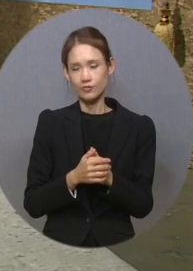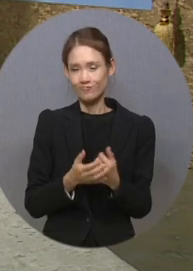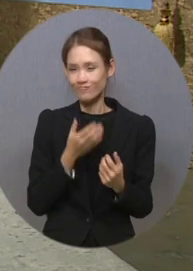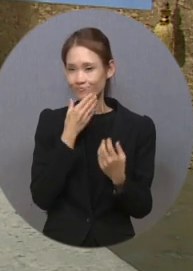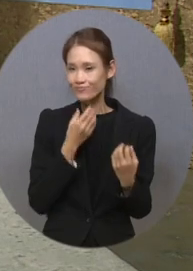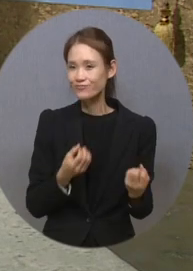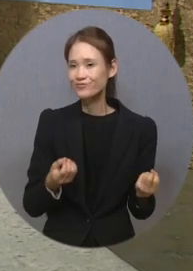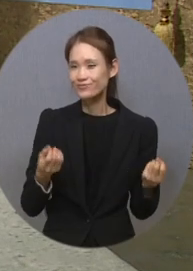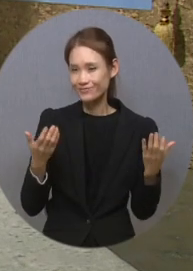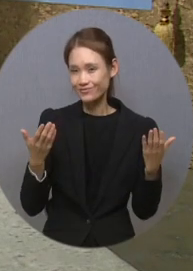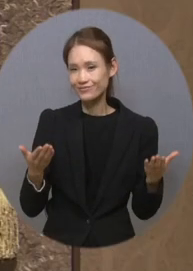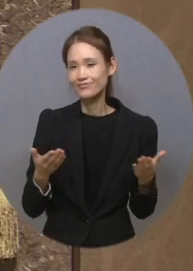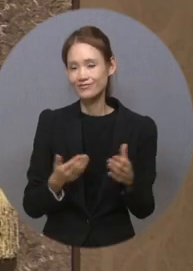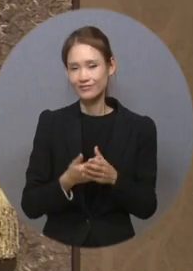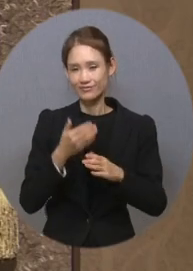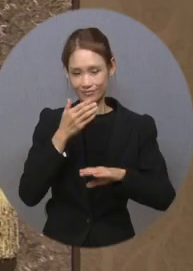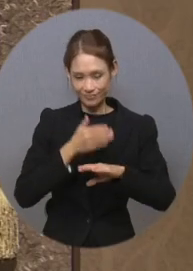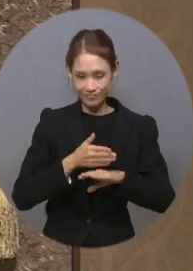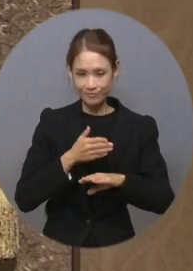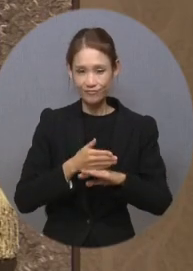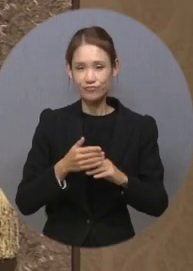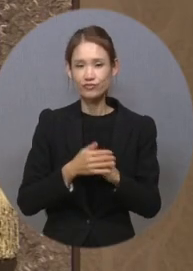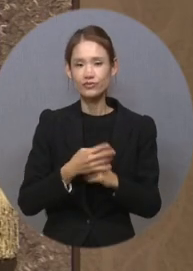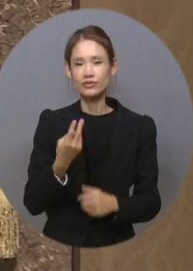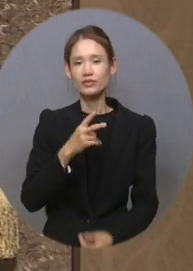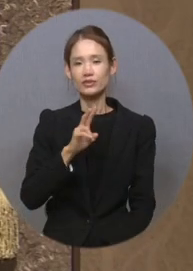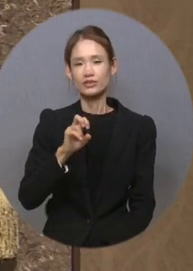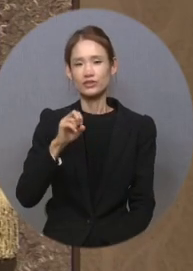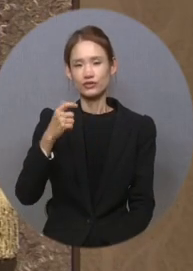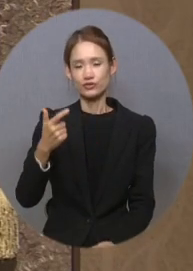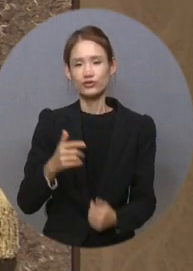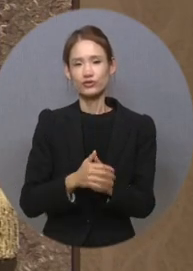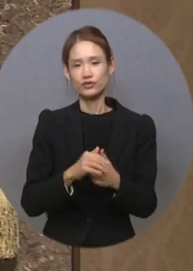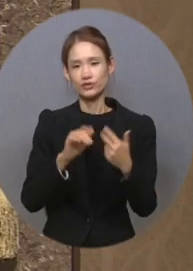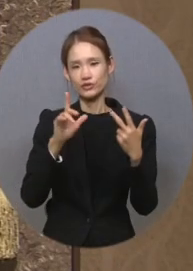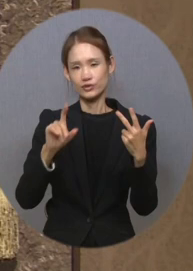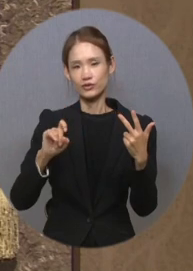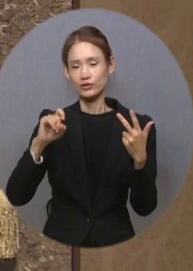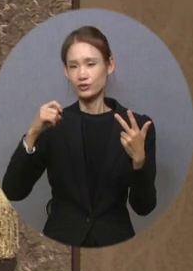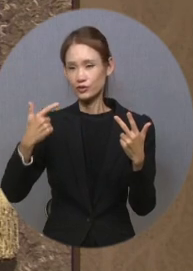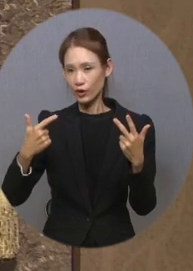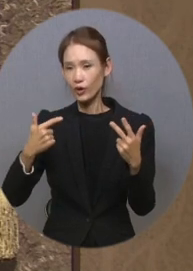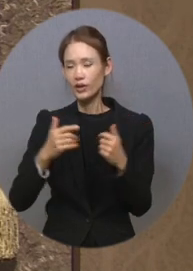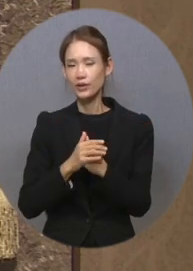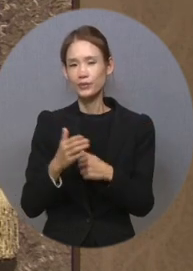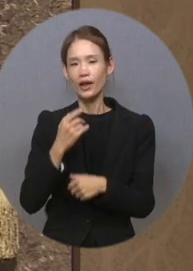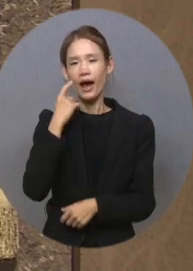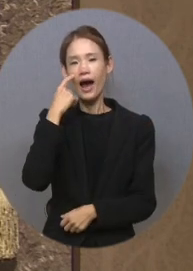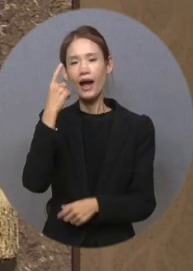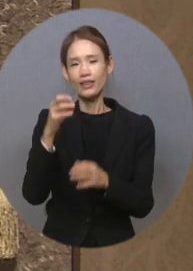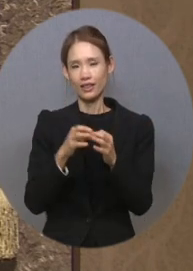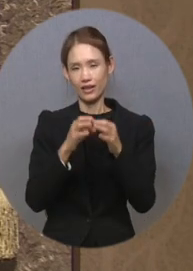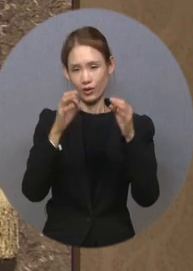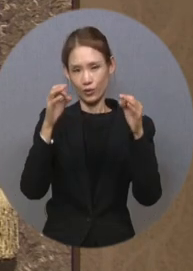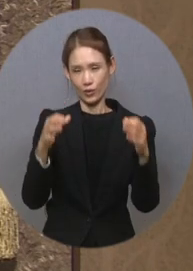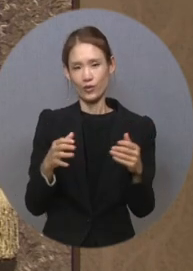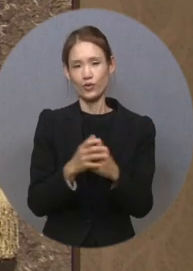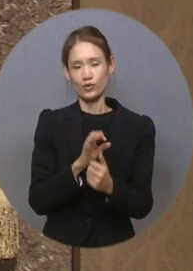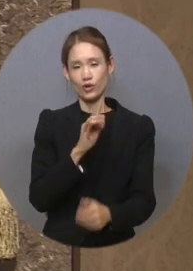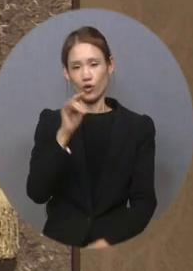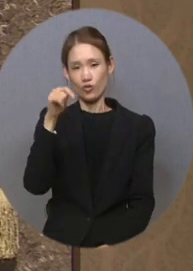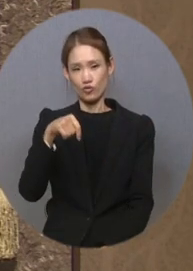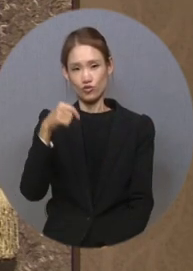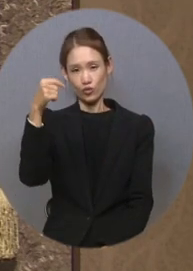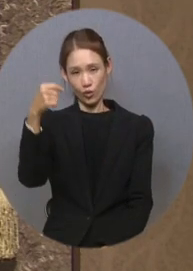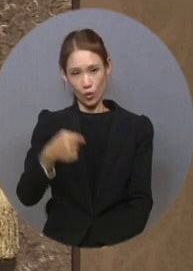네. 고맙습니다. 그래 2026년 7월 16일부터 네. 한 달 동안 합니다. 여수에